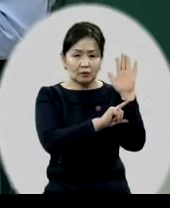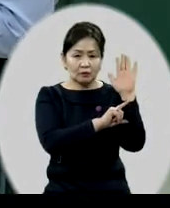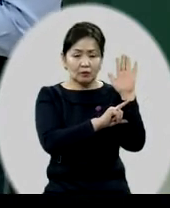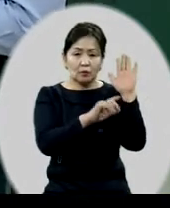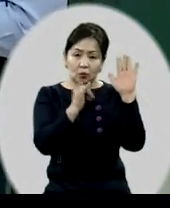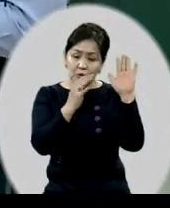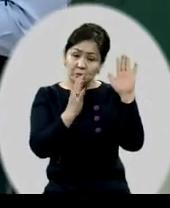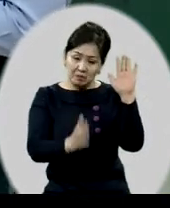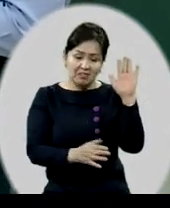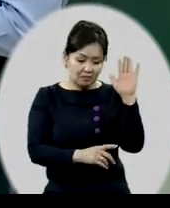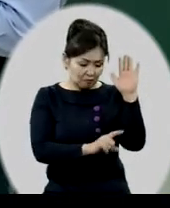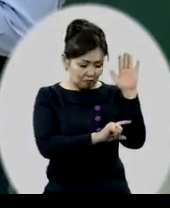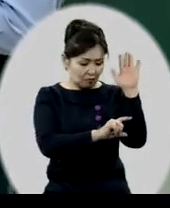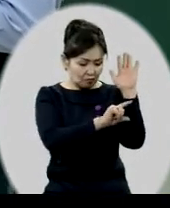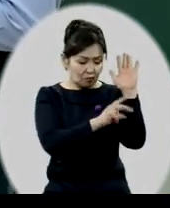5-2 хэсэгт нь ус байсан.